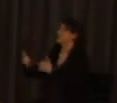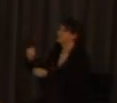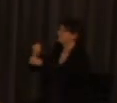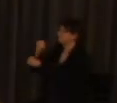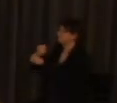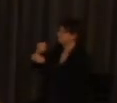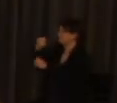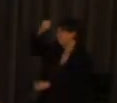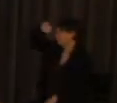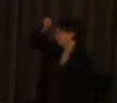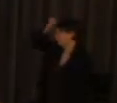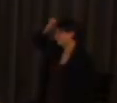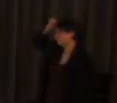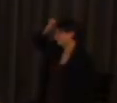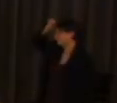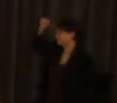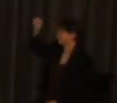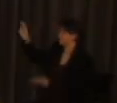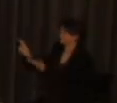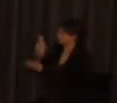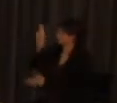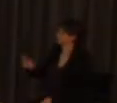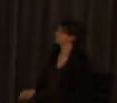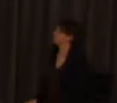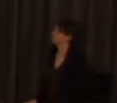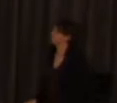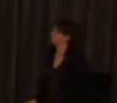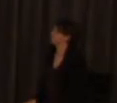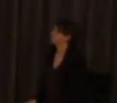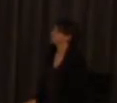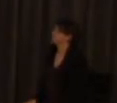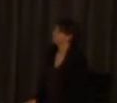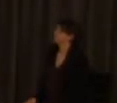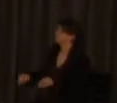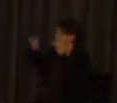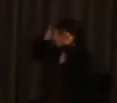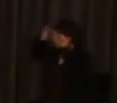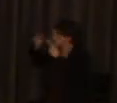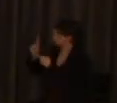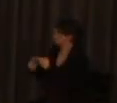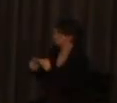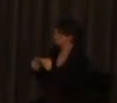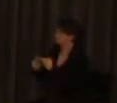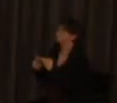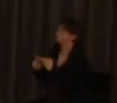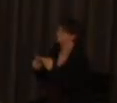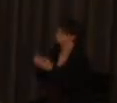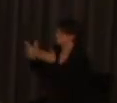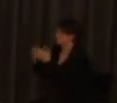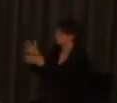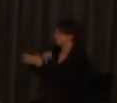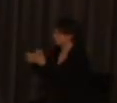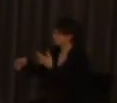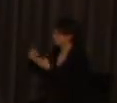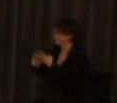Bé, ara ell treballa a la Universitat de Berlín, a la Universitat Humboldt de Berlín, i ell és professor